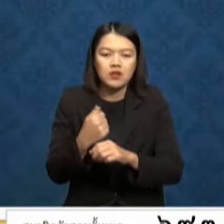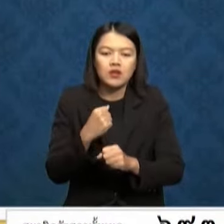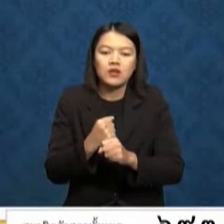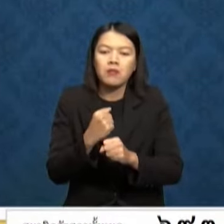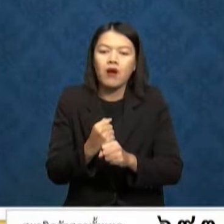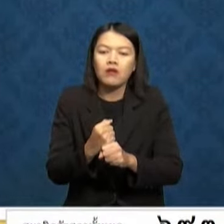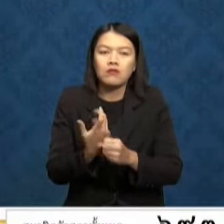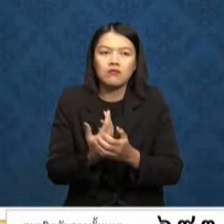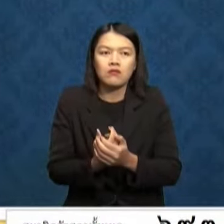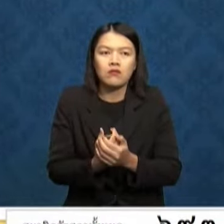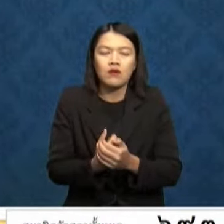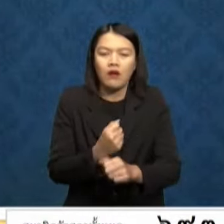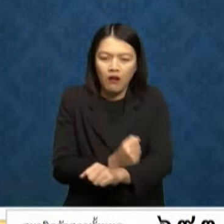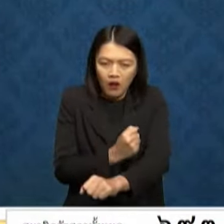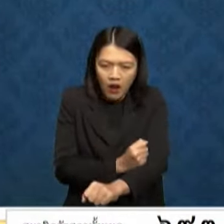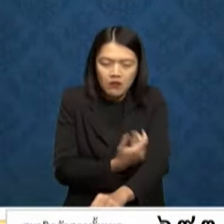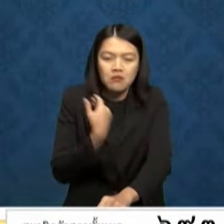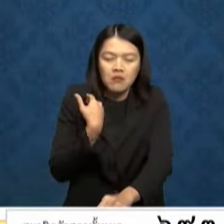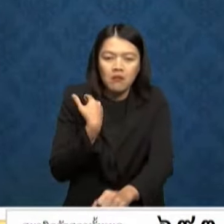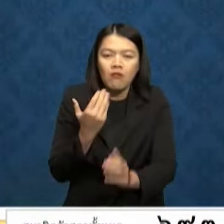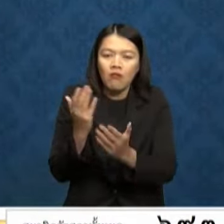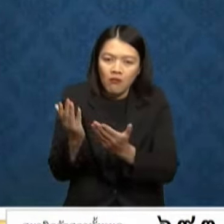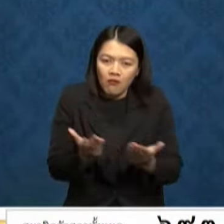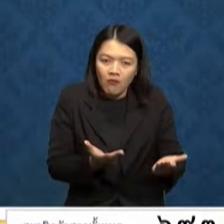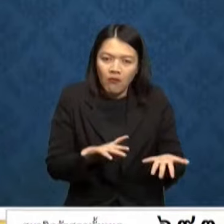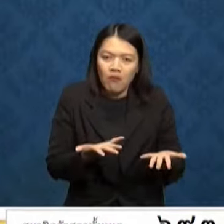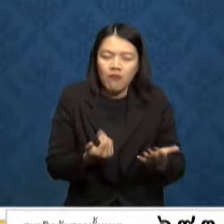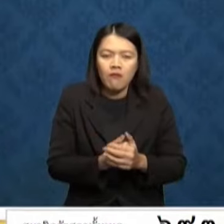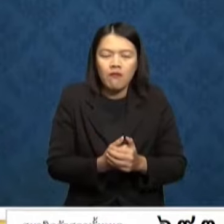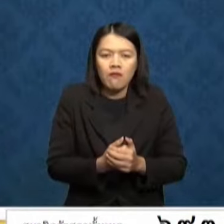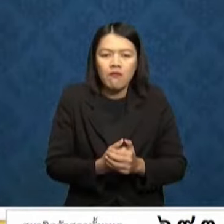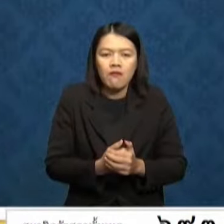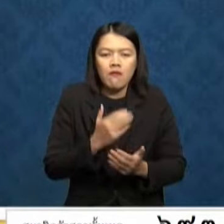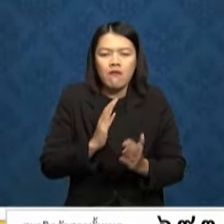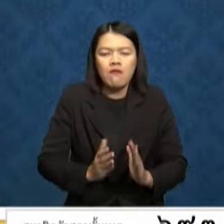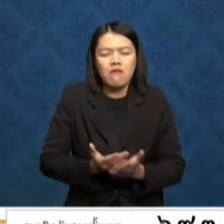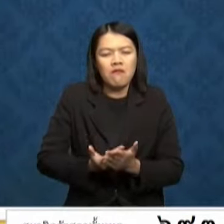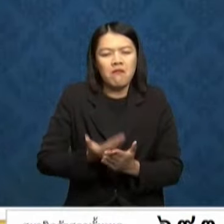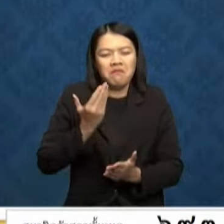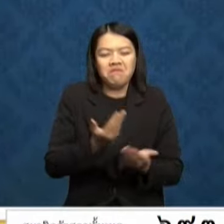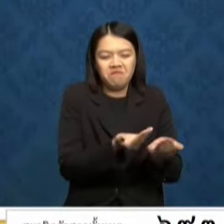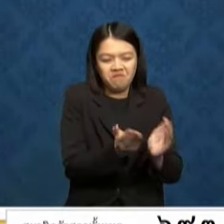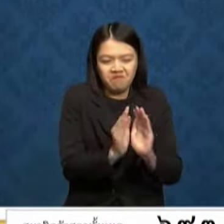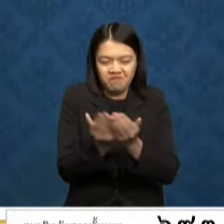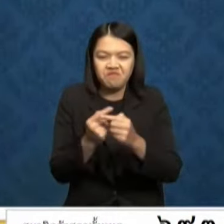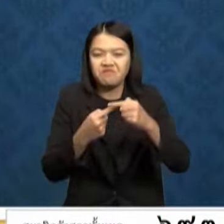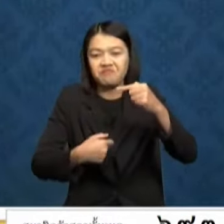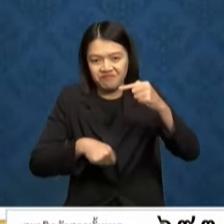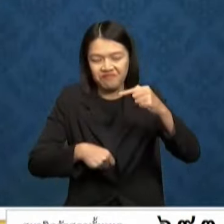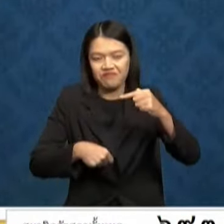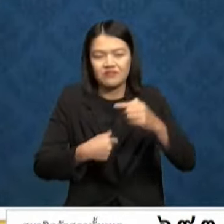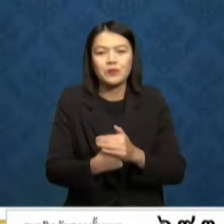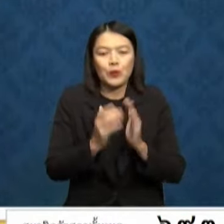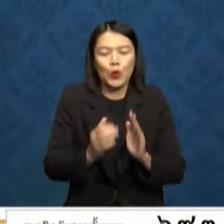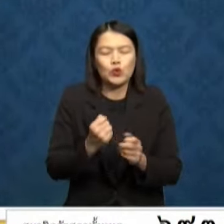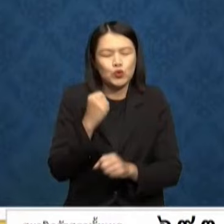ที่แจกไพ่เป็นแรงงานเป็นคนต้อนรับแต่คนรวยมีไม่เกิน 10ตระกูลแต่